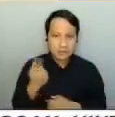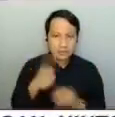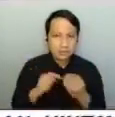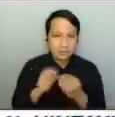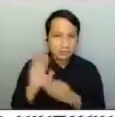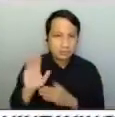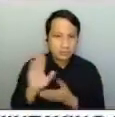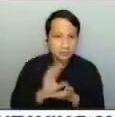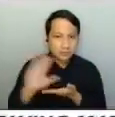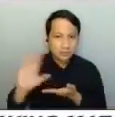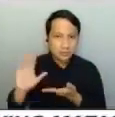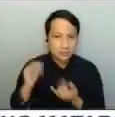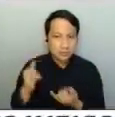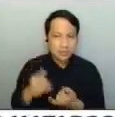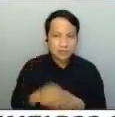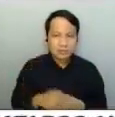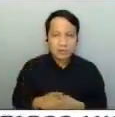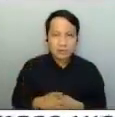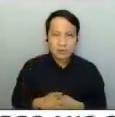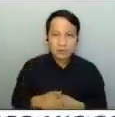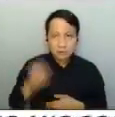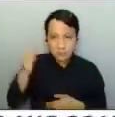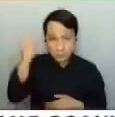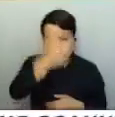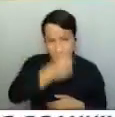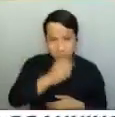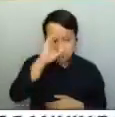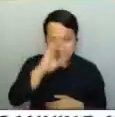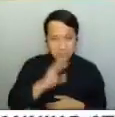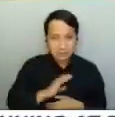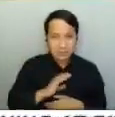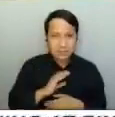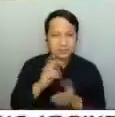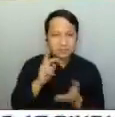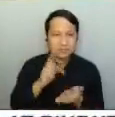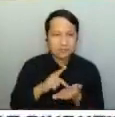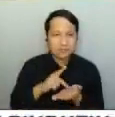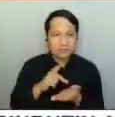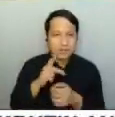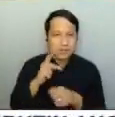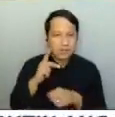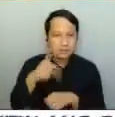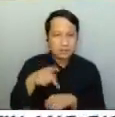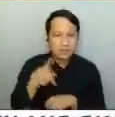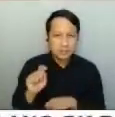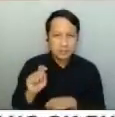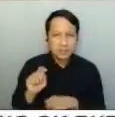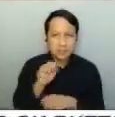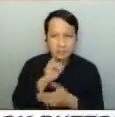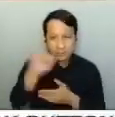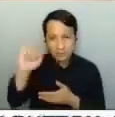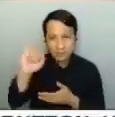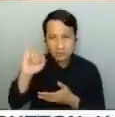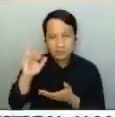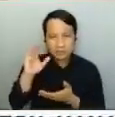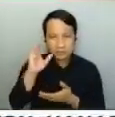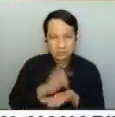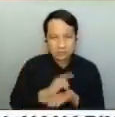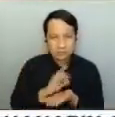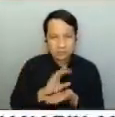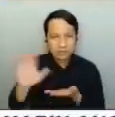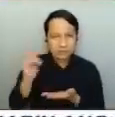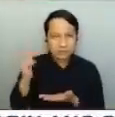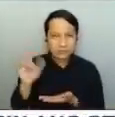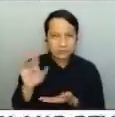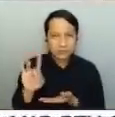Vargas. Tinawag na Alien Prod Studios nila Ina at Jake ang kanilang business venture. Gumagawa sila ng